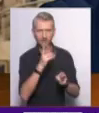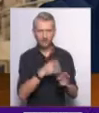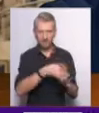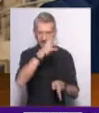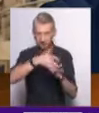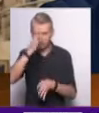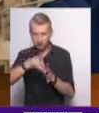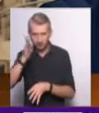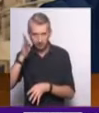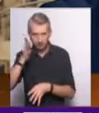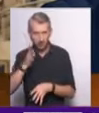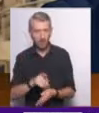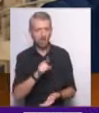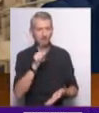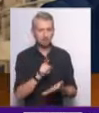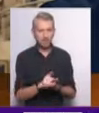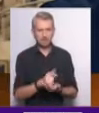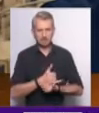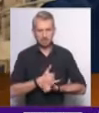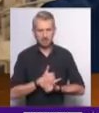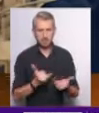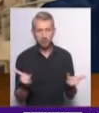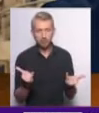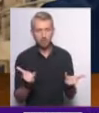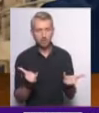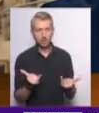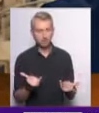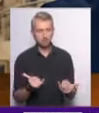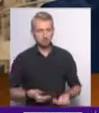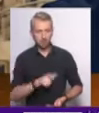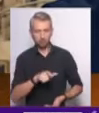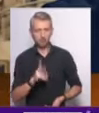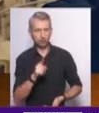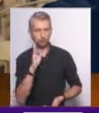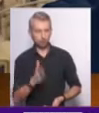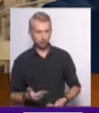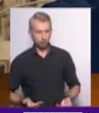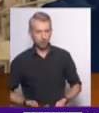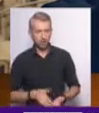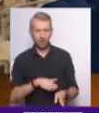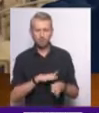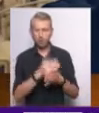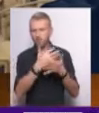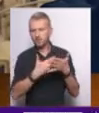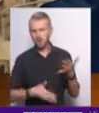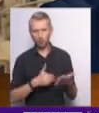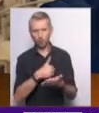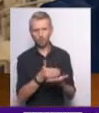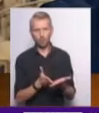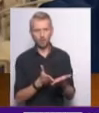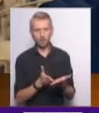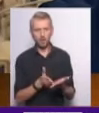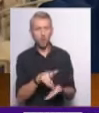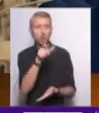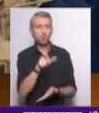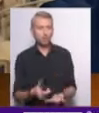фактично квадратних метрів, має забезпечити мешканця, який буде там жити, повним спектром обслуговування. Угу. Тобто людина ж не